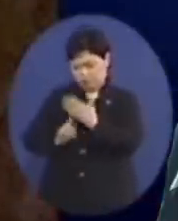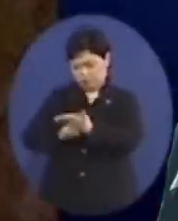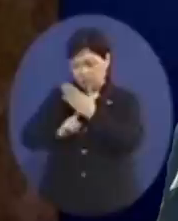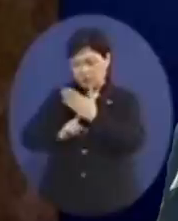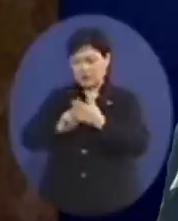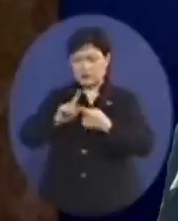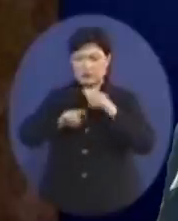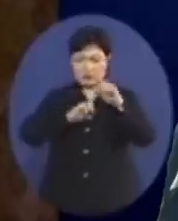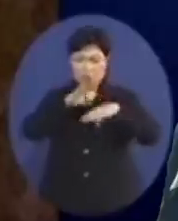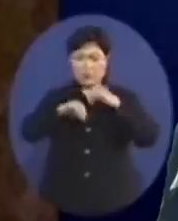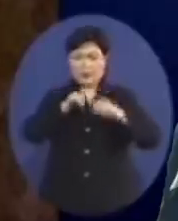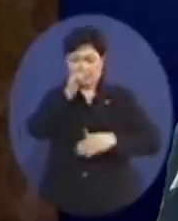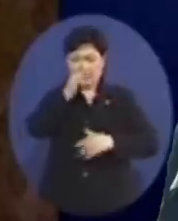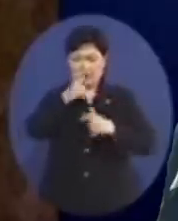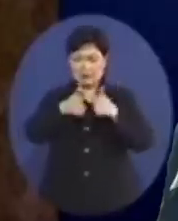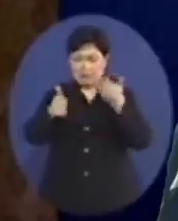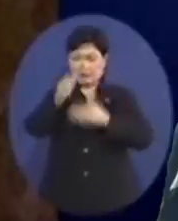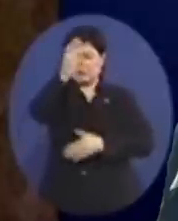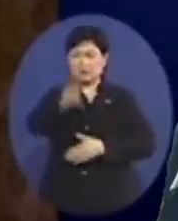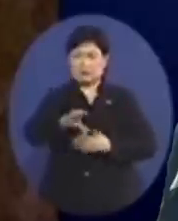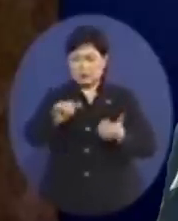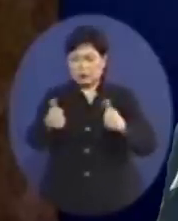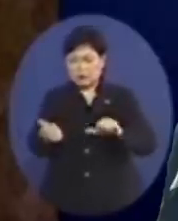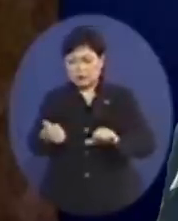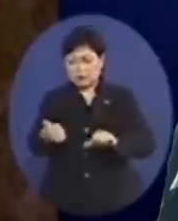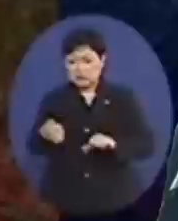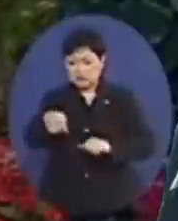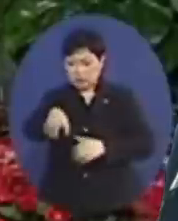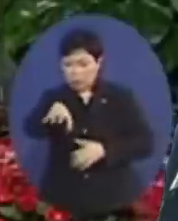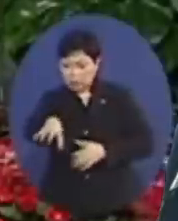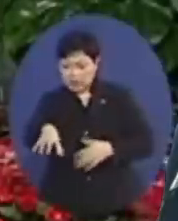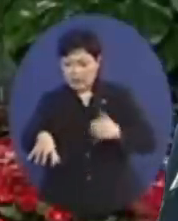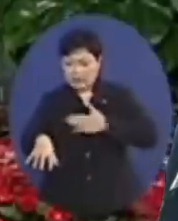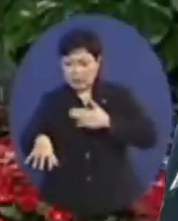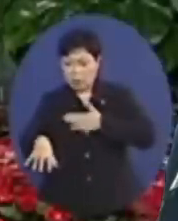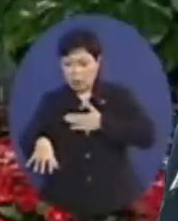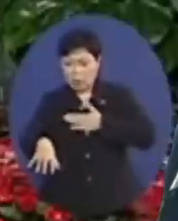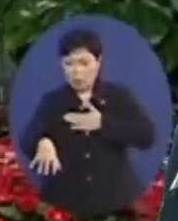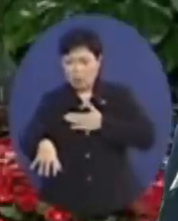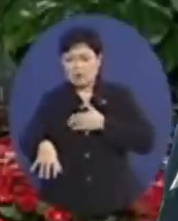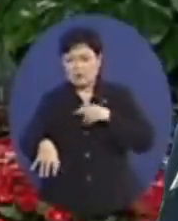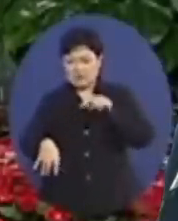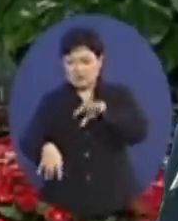고백했습니다. 예수님이 십자가에서 돌아가시는 현장에 거기에 내가 있었습니다.